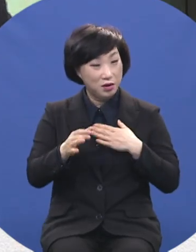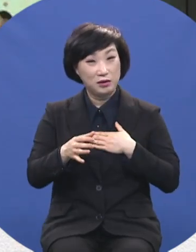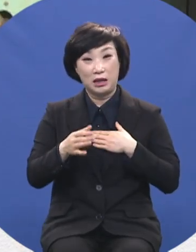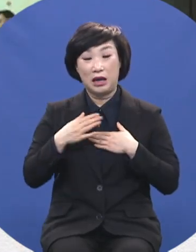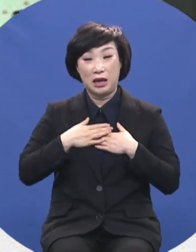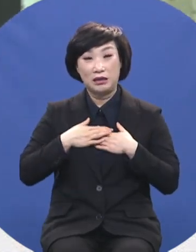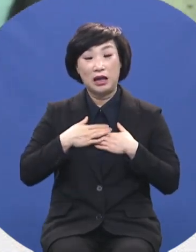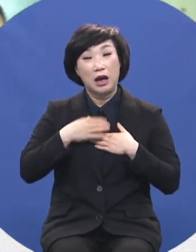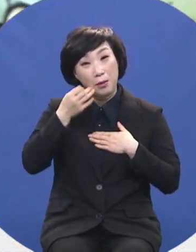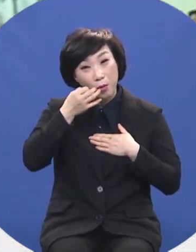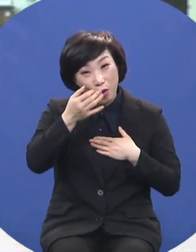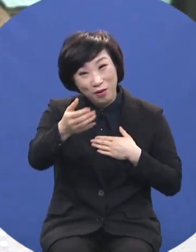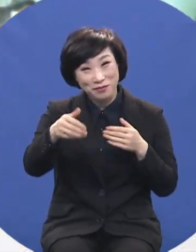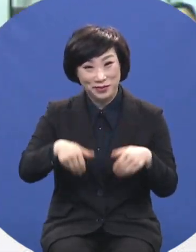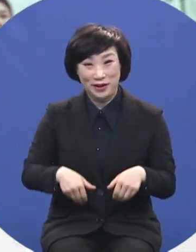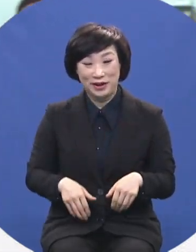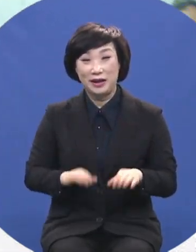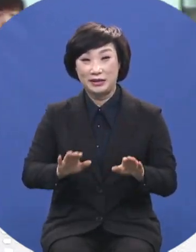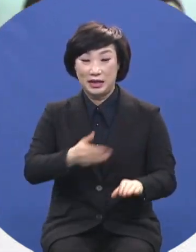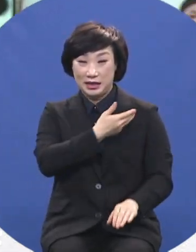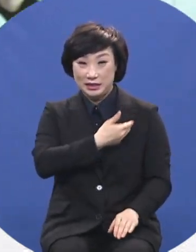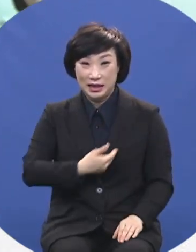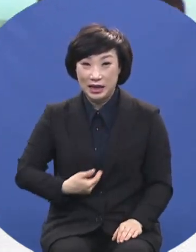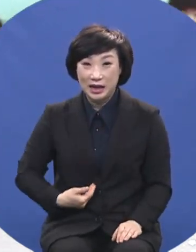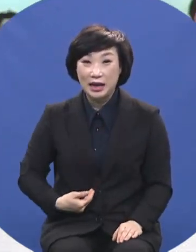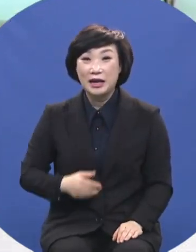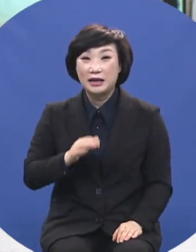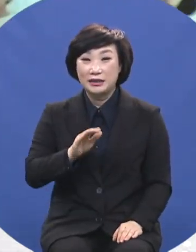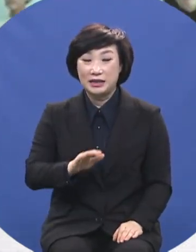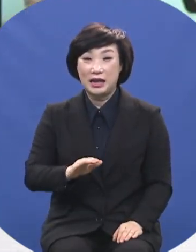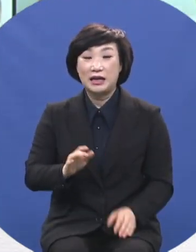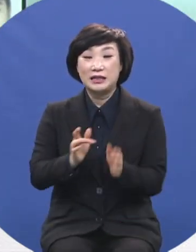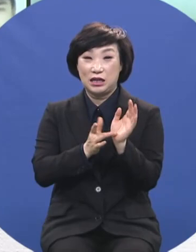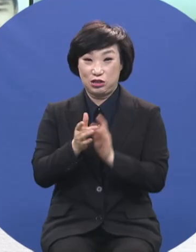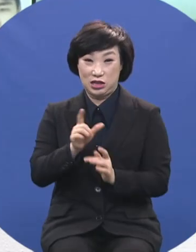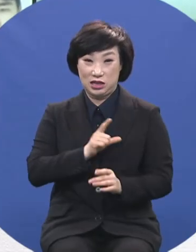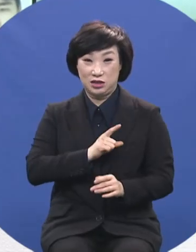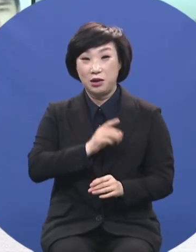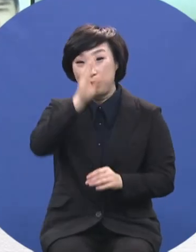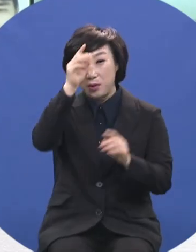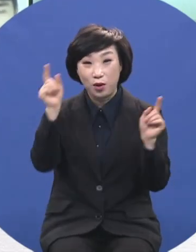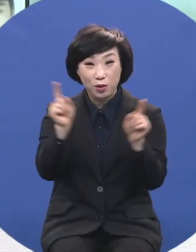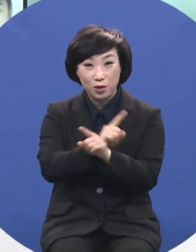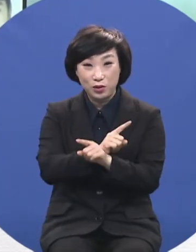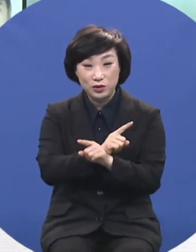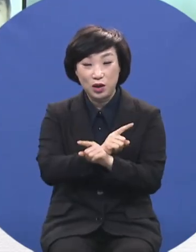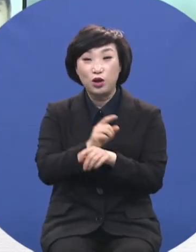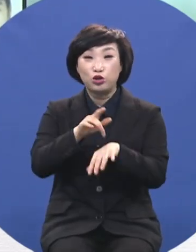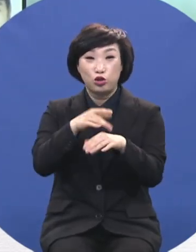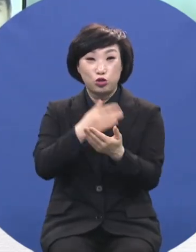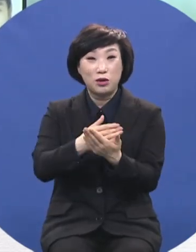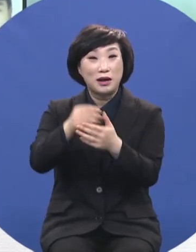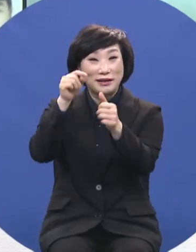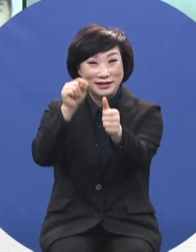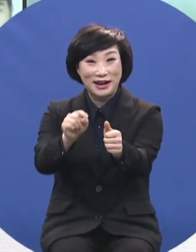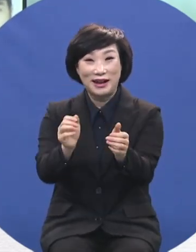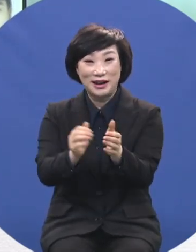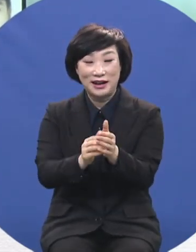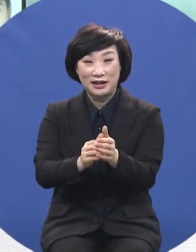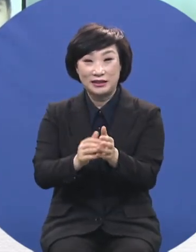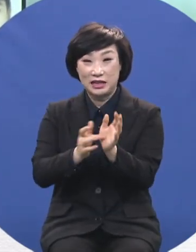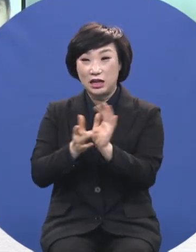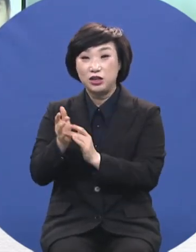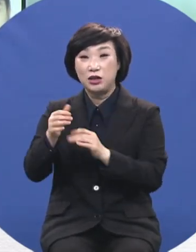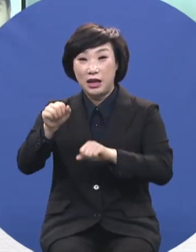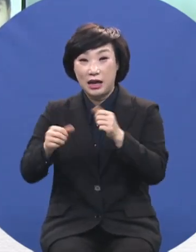있어야 합니다. 그래서 제자들에게도 내 이름으로 병 고쳐 귀신 쫓아내야 내가